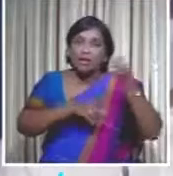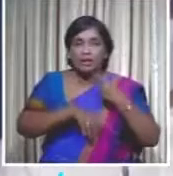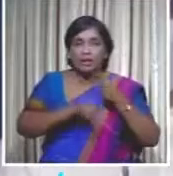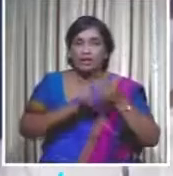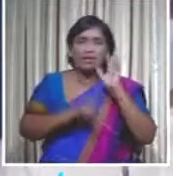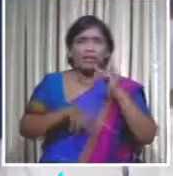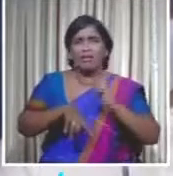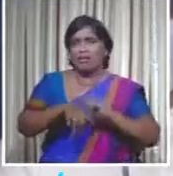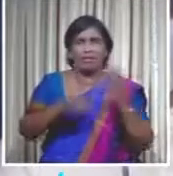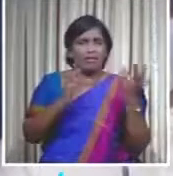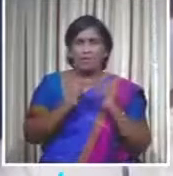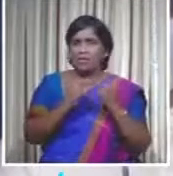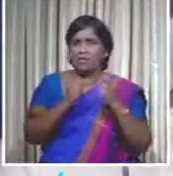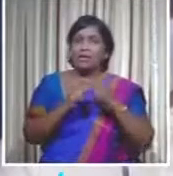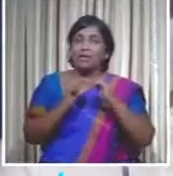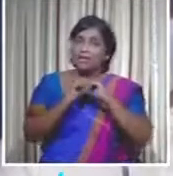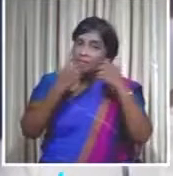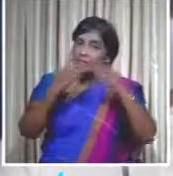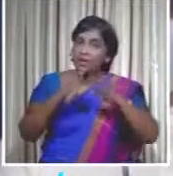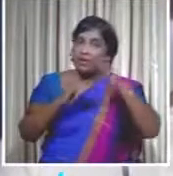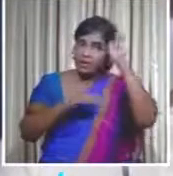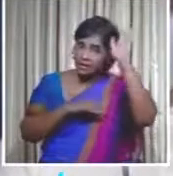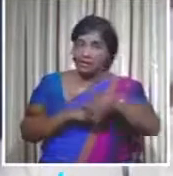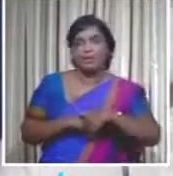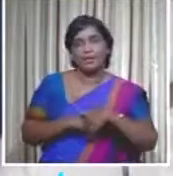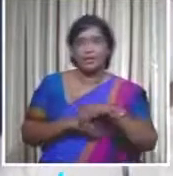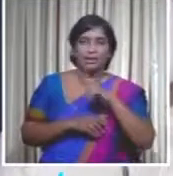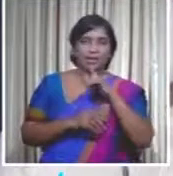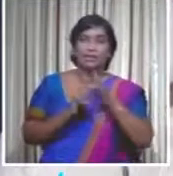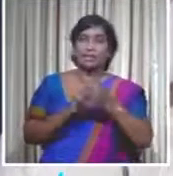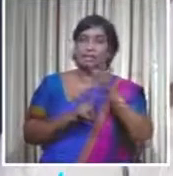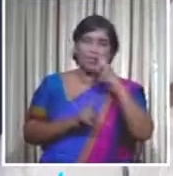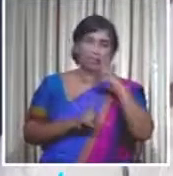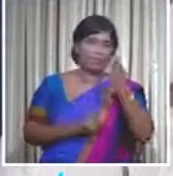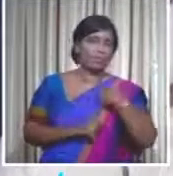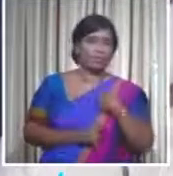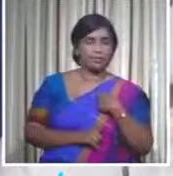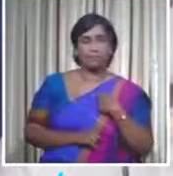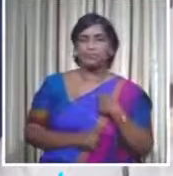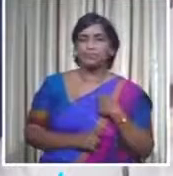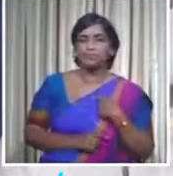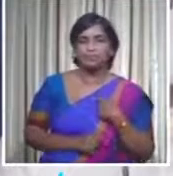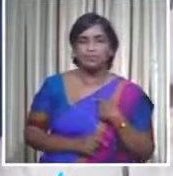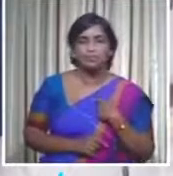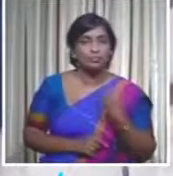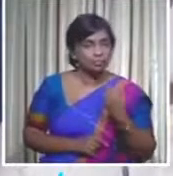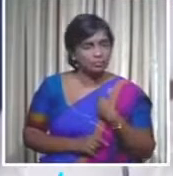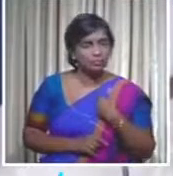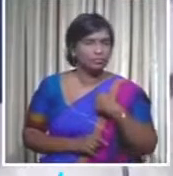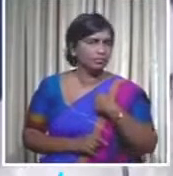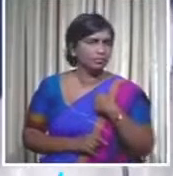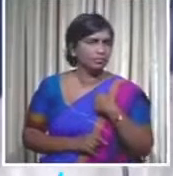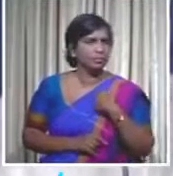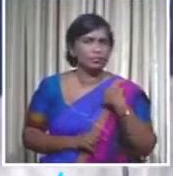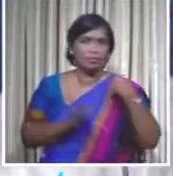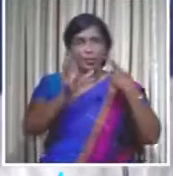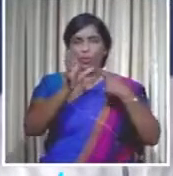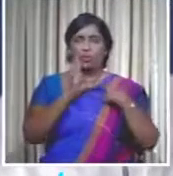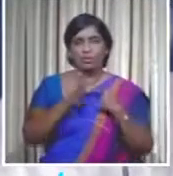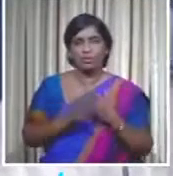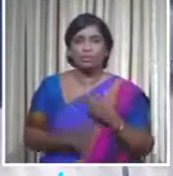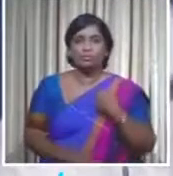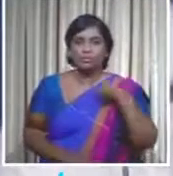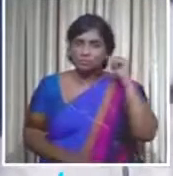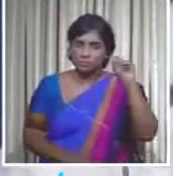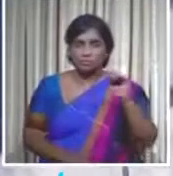नै वेलावक अवश्य नै ओया वेड एरिला एनगमन एन्नको कियला जनाधिपतिमा उत्तर दुन्ना मम किवा उत्तर दुन्ना मम